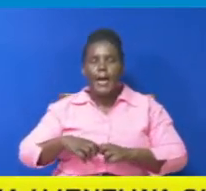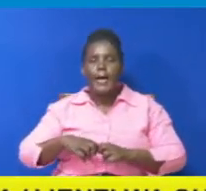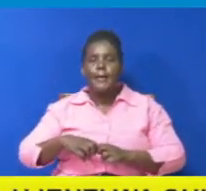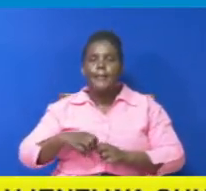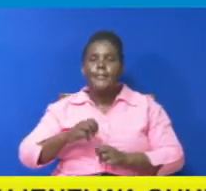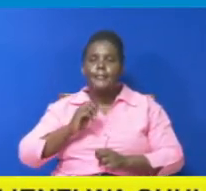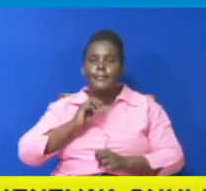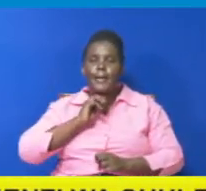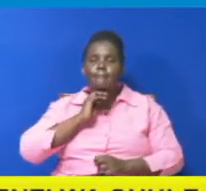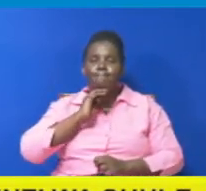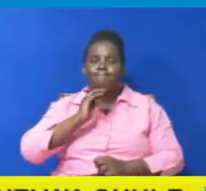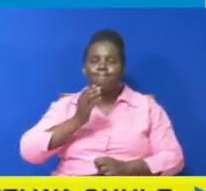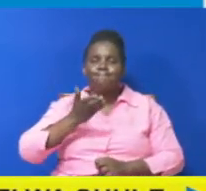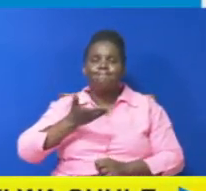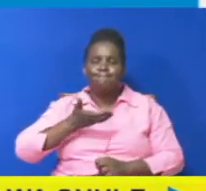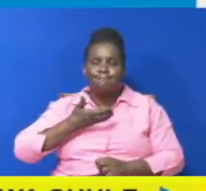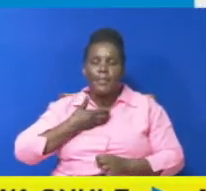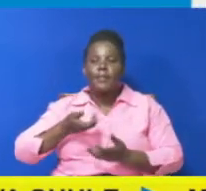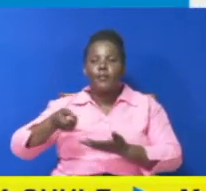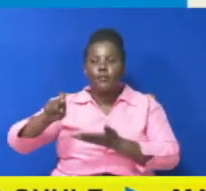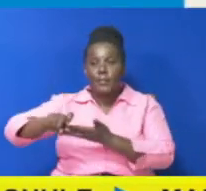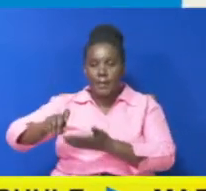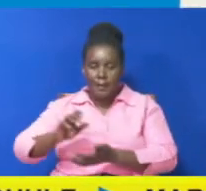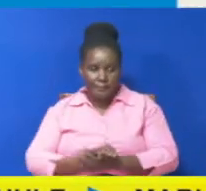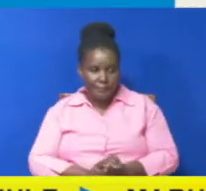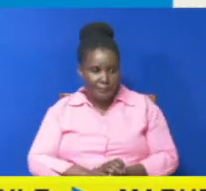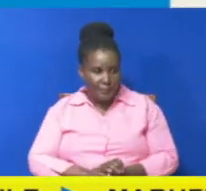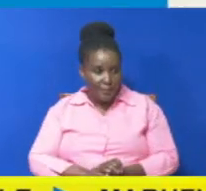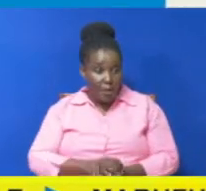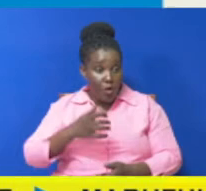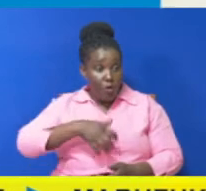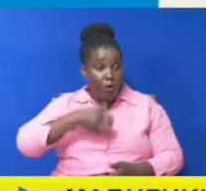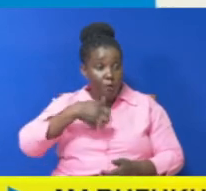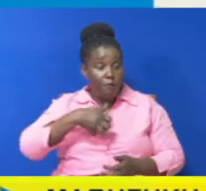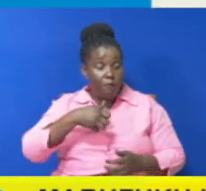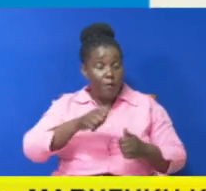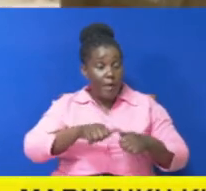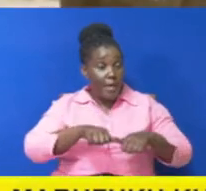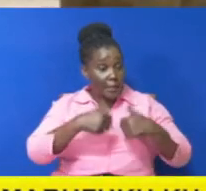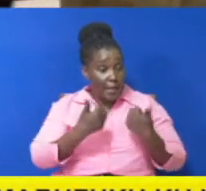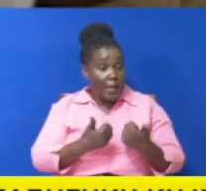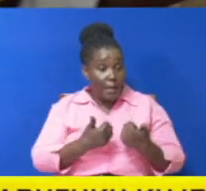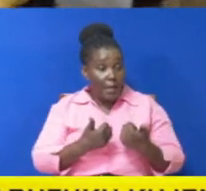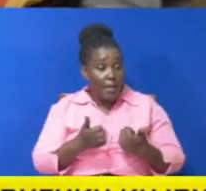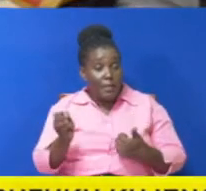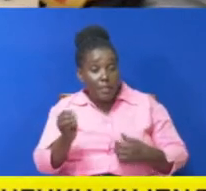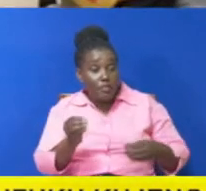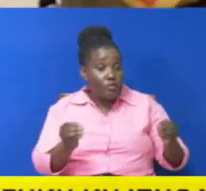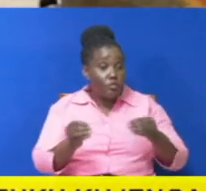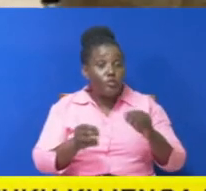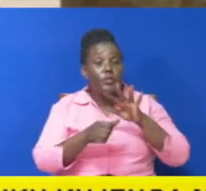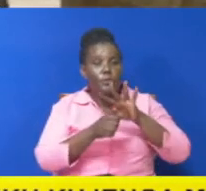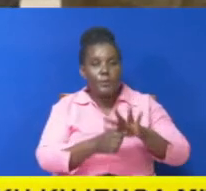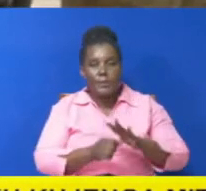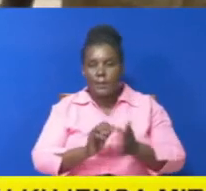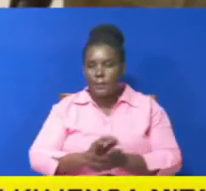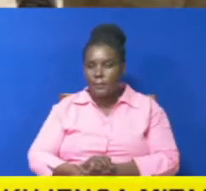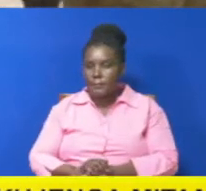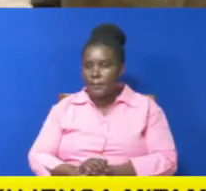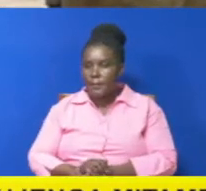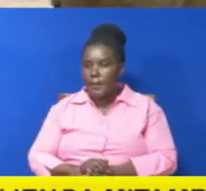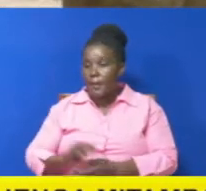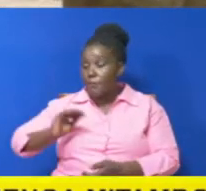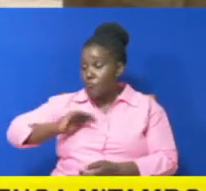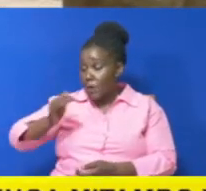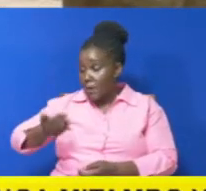Wengine wanasema hofu ya talaka pia yaweza kuwa kichocheo cha unyanyasaji katika jamii. Ni kweli kabisa. Hasa mwanamke